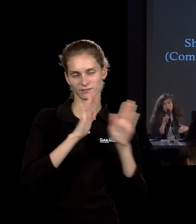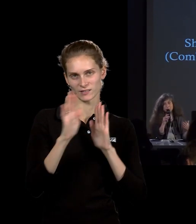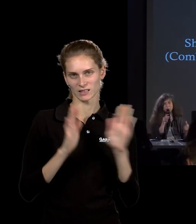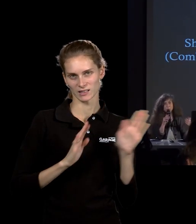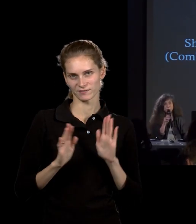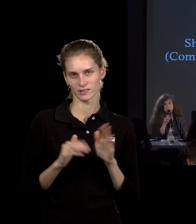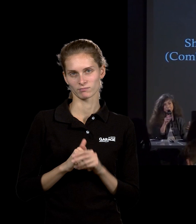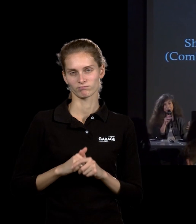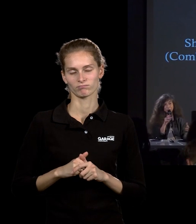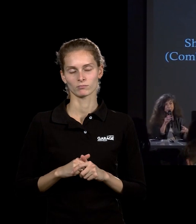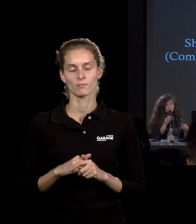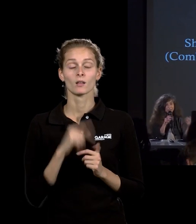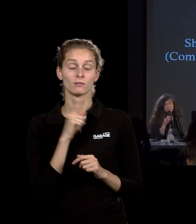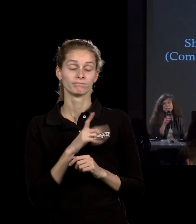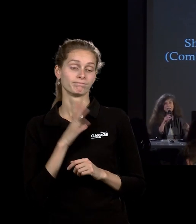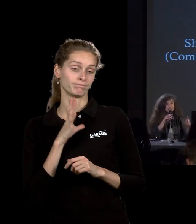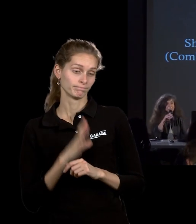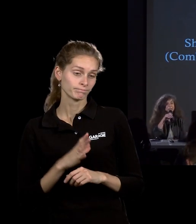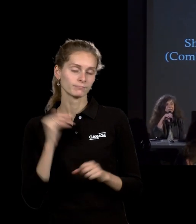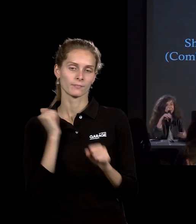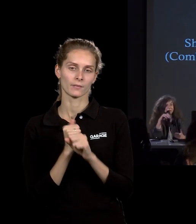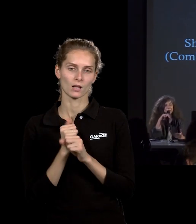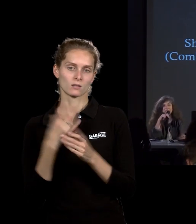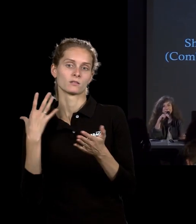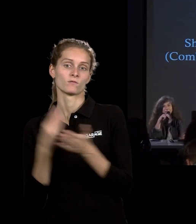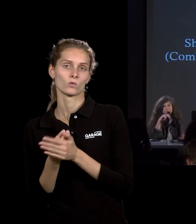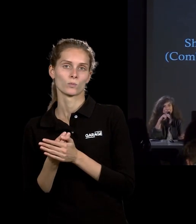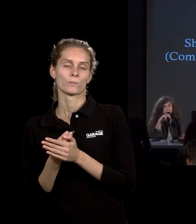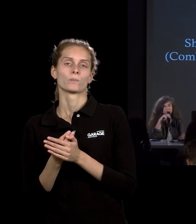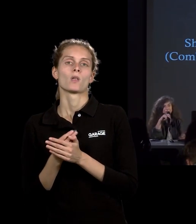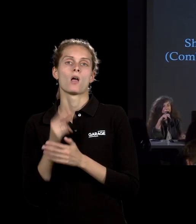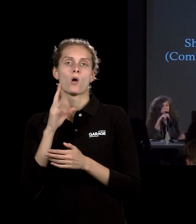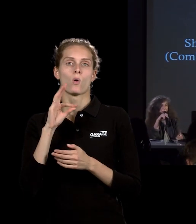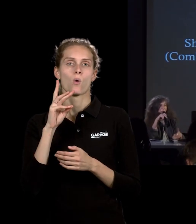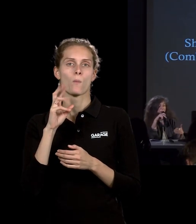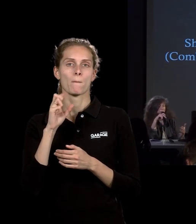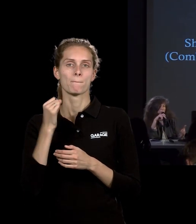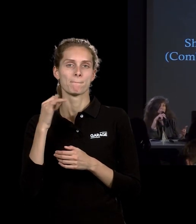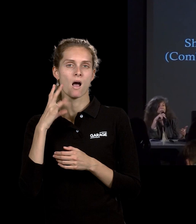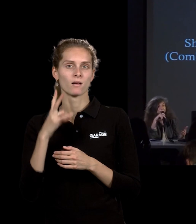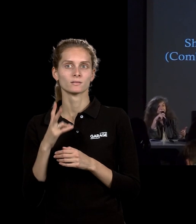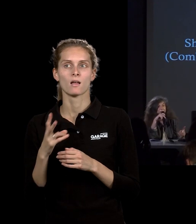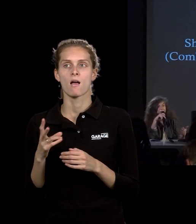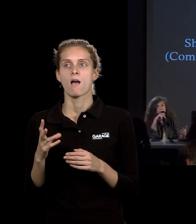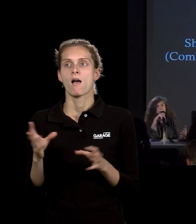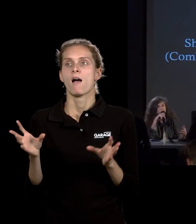тогда он делает такую собственную комбайн, которая является одновременно выставкой, потому что он просит всех своих